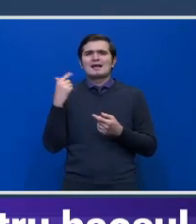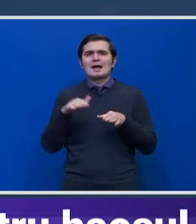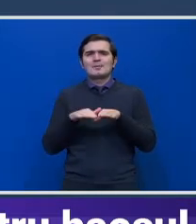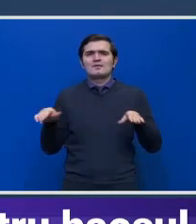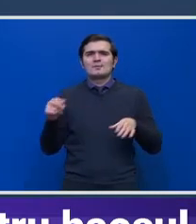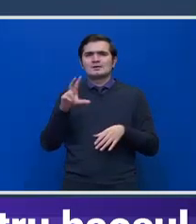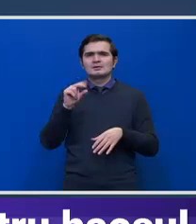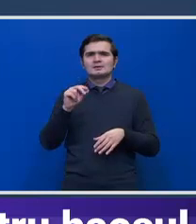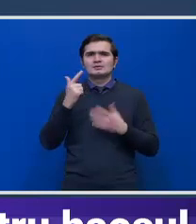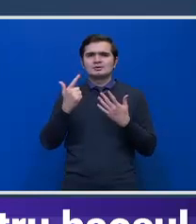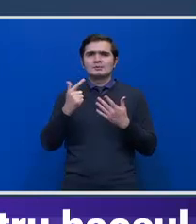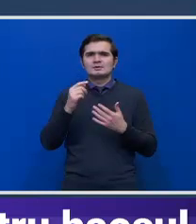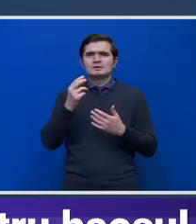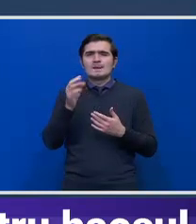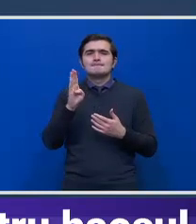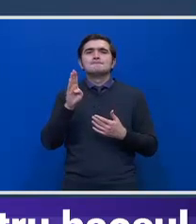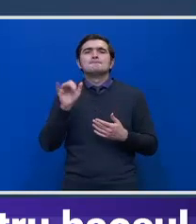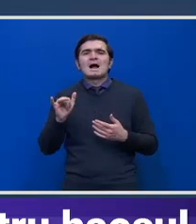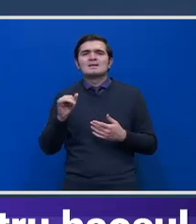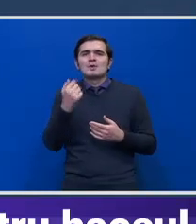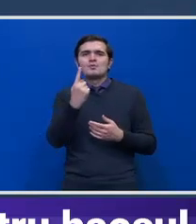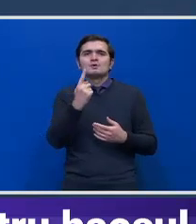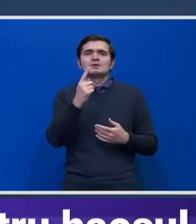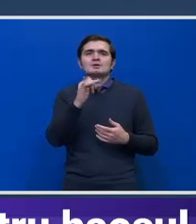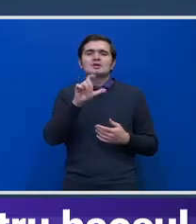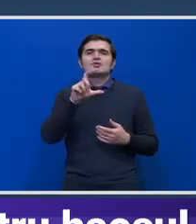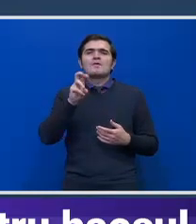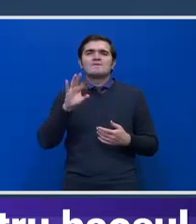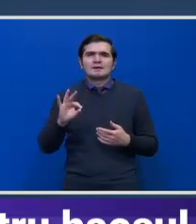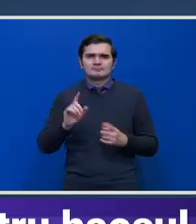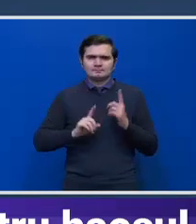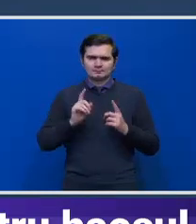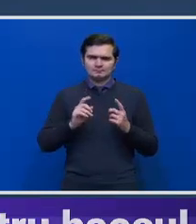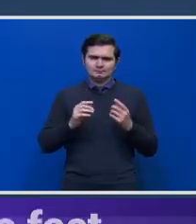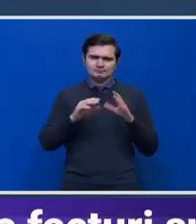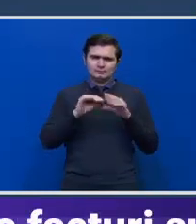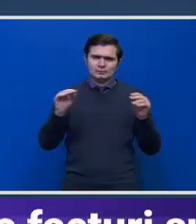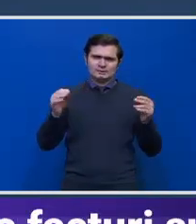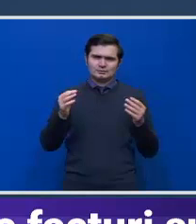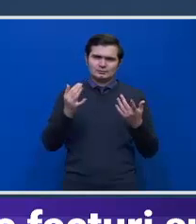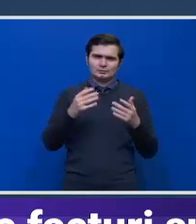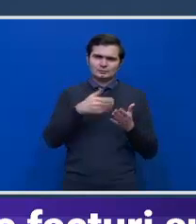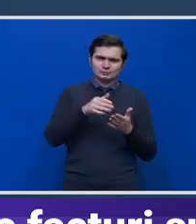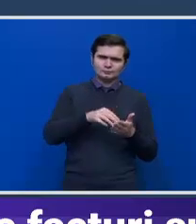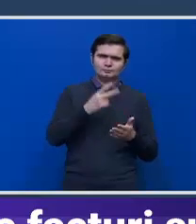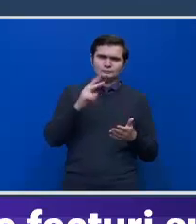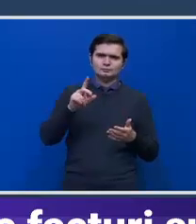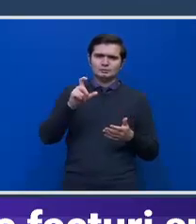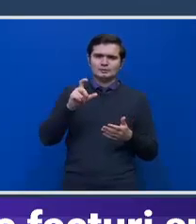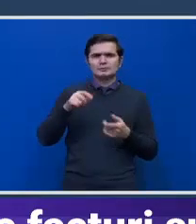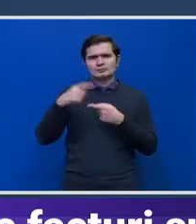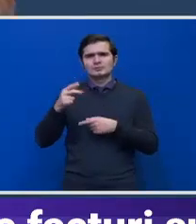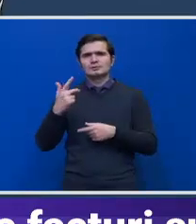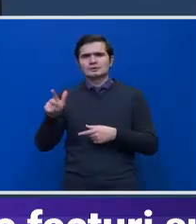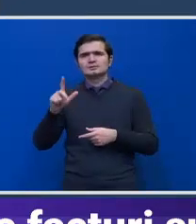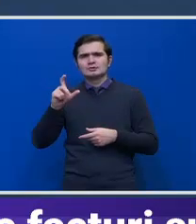plafonat de 37 de bani pe kilowatt. Deci mulțim numărul de consum cu 260, cu 370. Atât ar fi